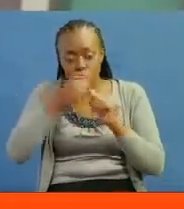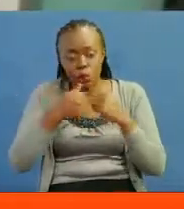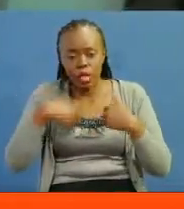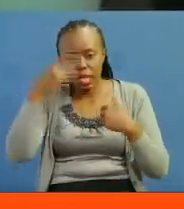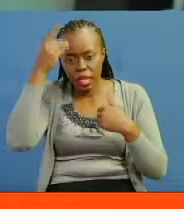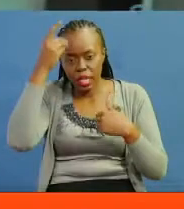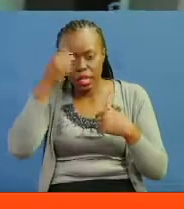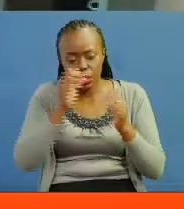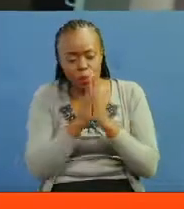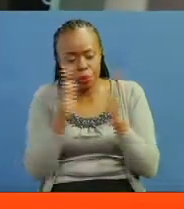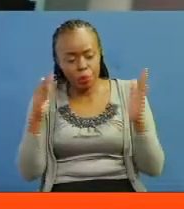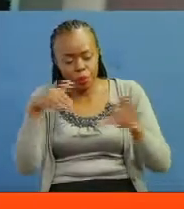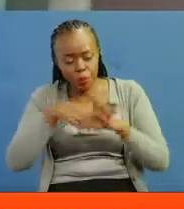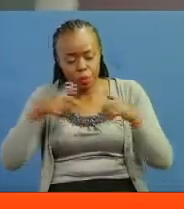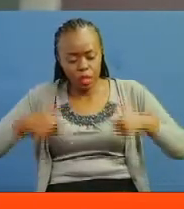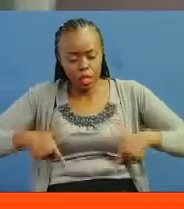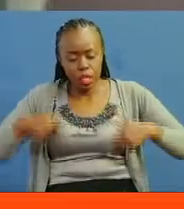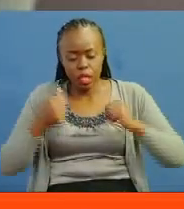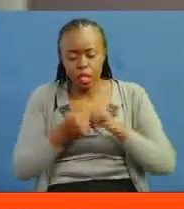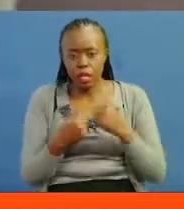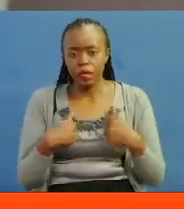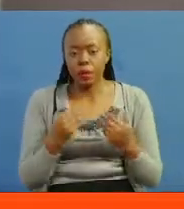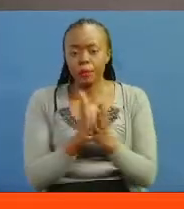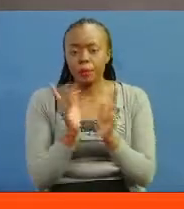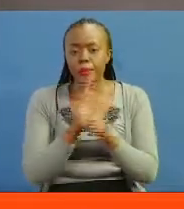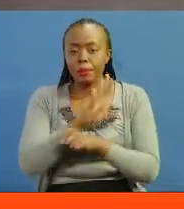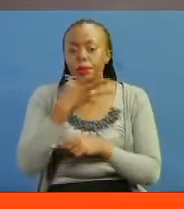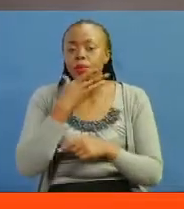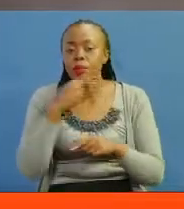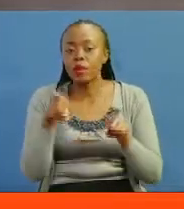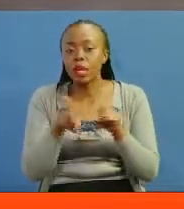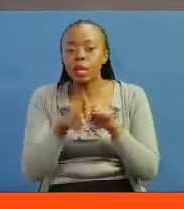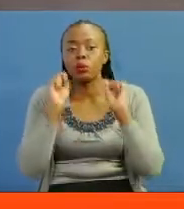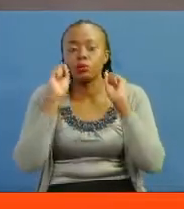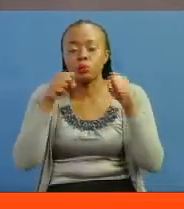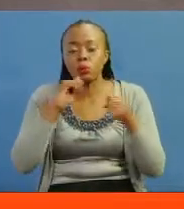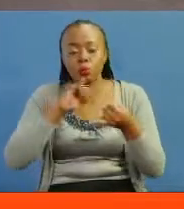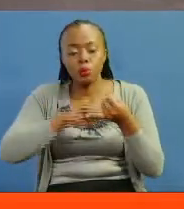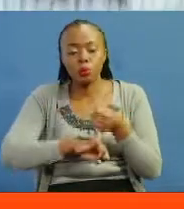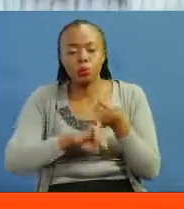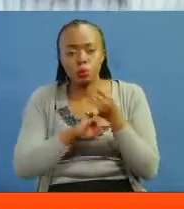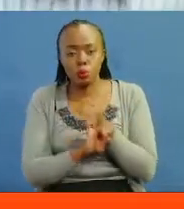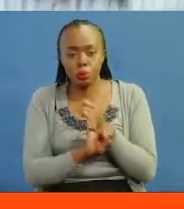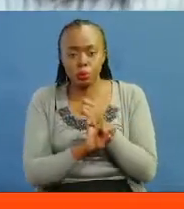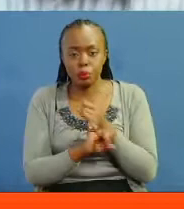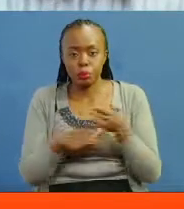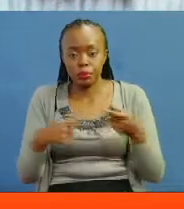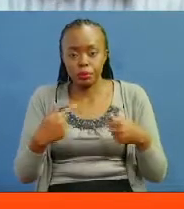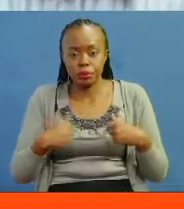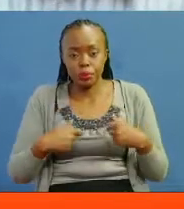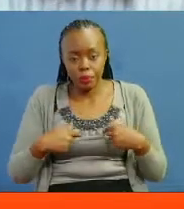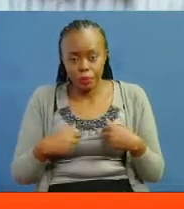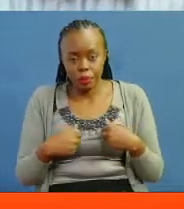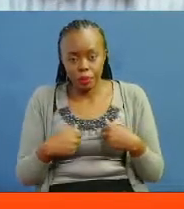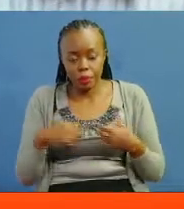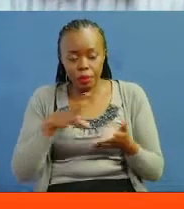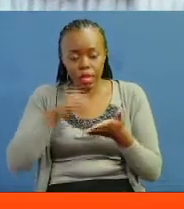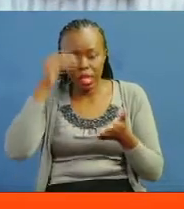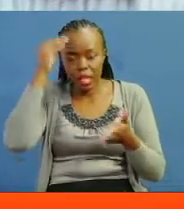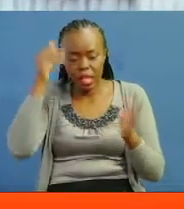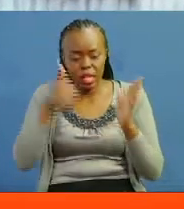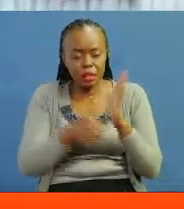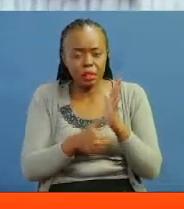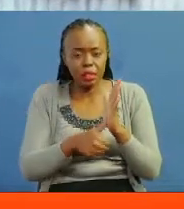kubwa maishani, alinusurika na juhudi za babake za kutaka kumuoza. Mimi nilisoma kwa shida ndivyo